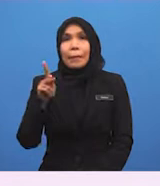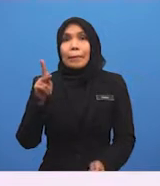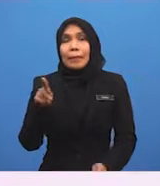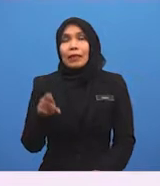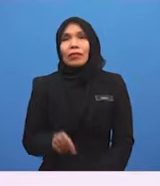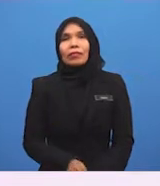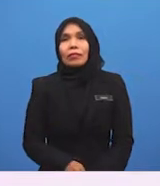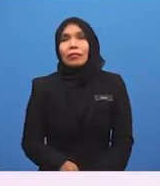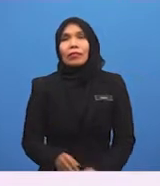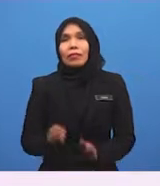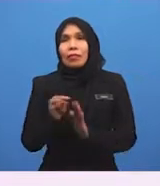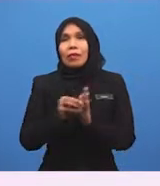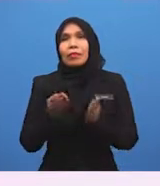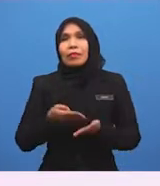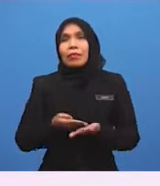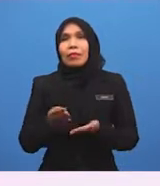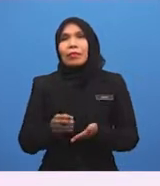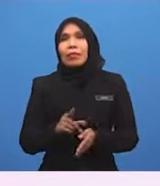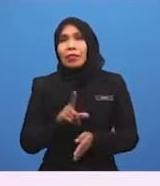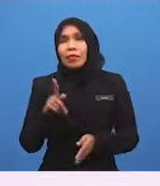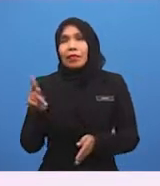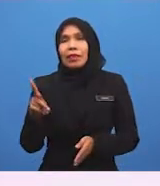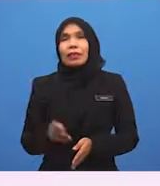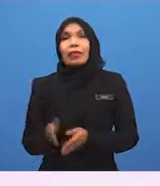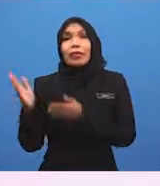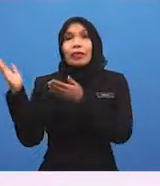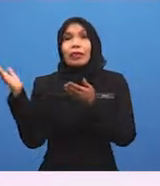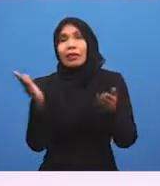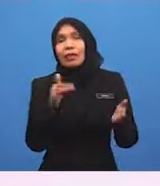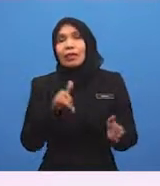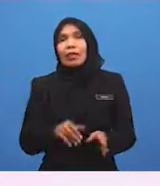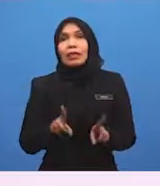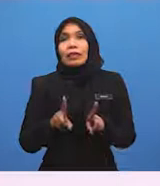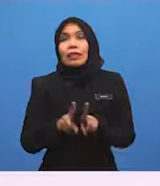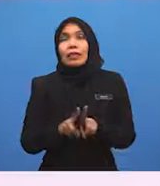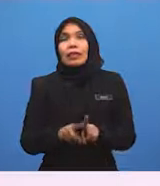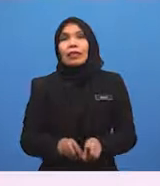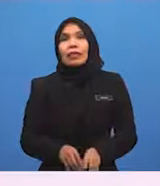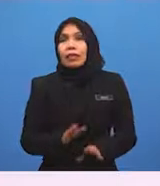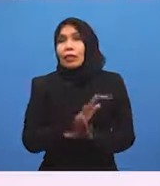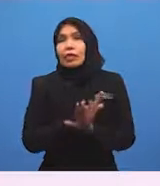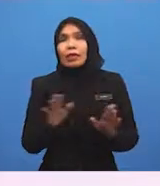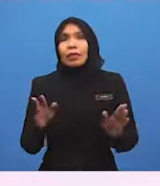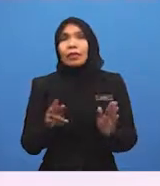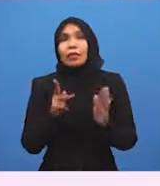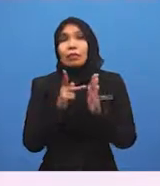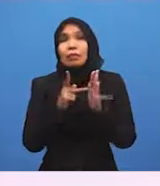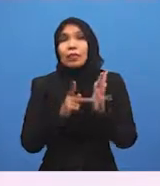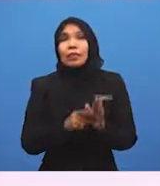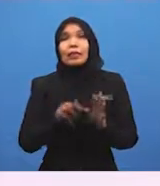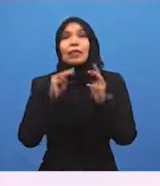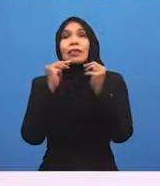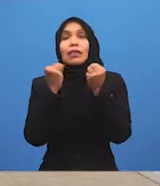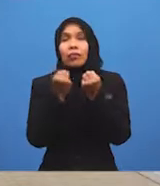sama tanpa mengira kaum. Kita perlu menjemput semua jiran jika menganjurkan